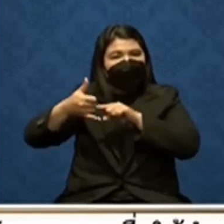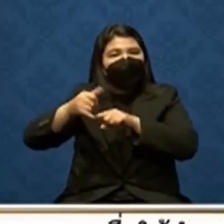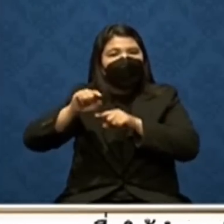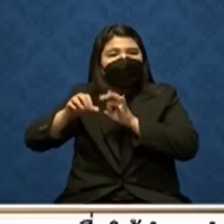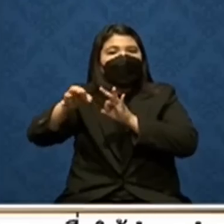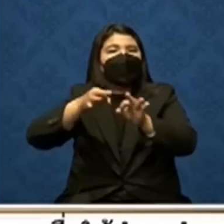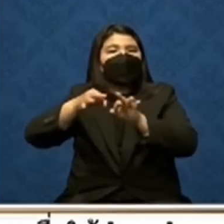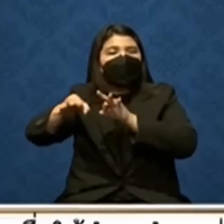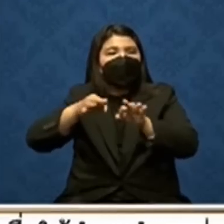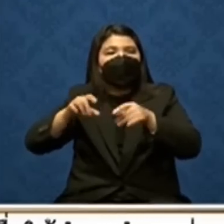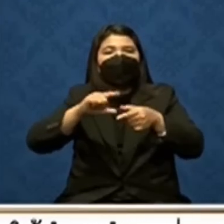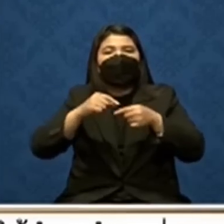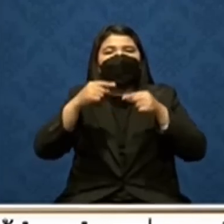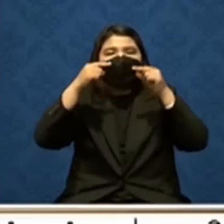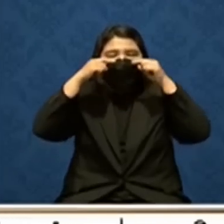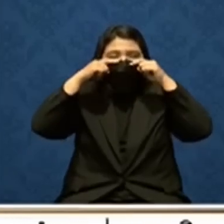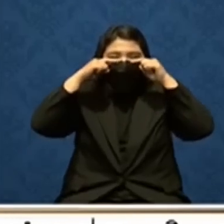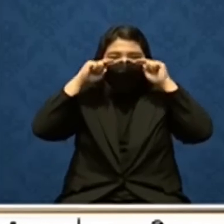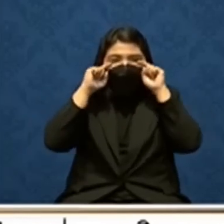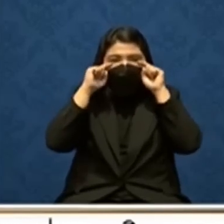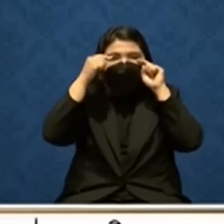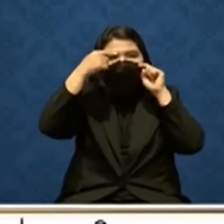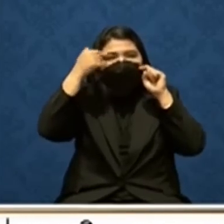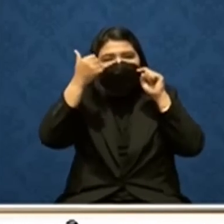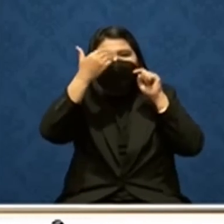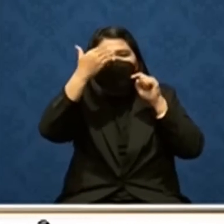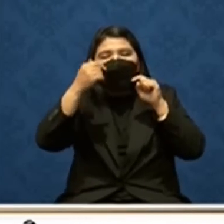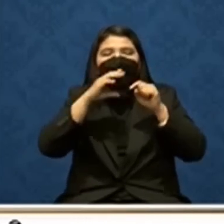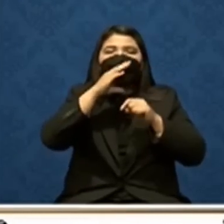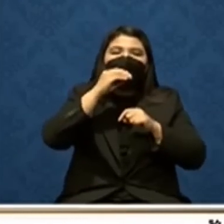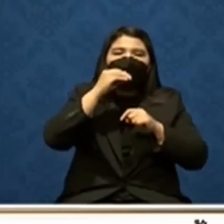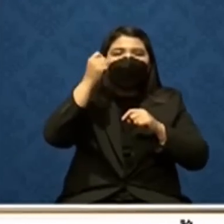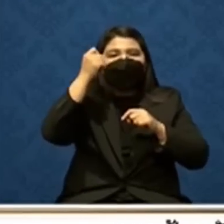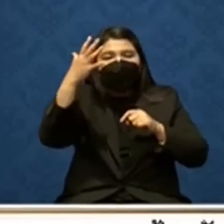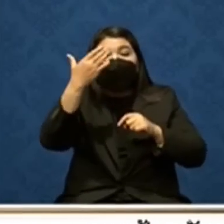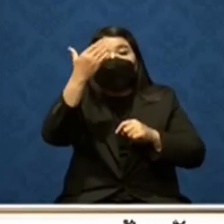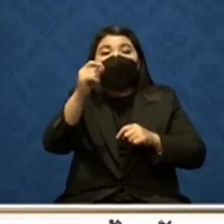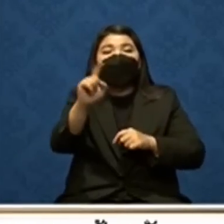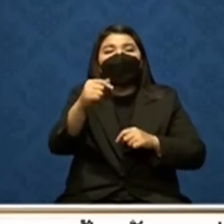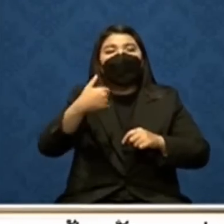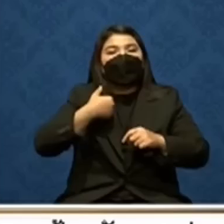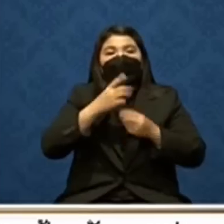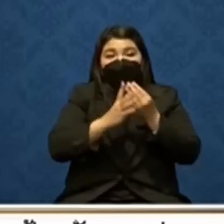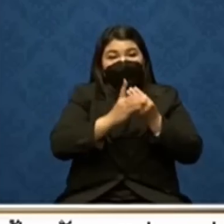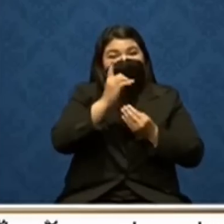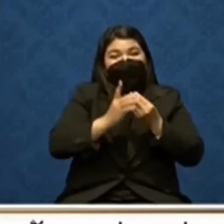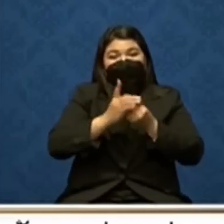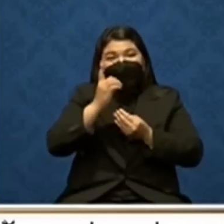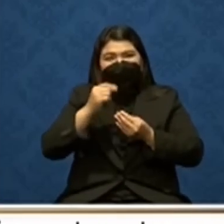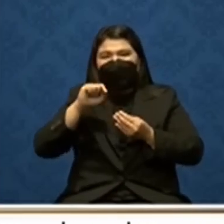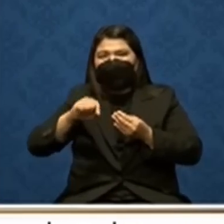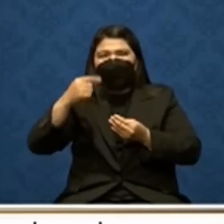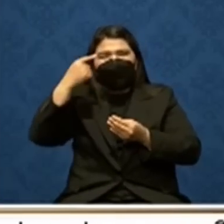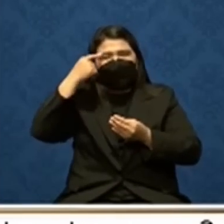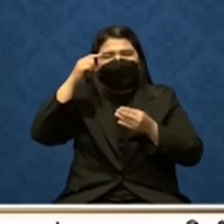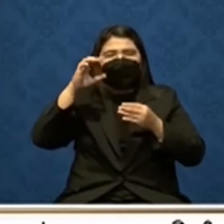ใจอำหน้า แล้ขอบตาดำพูดไมคอยรเรื่องเพระเขาไม่ได้นอนเป็อาทิตย์ในการทจะเปลยนงบ